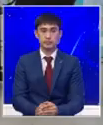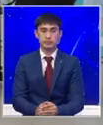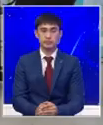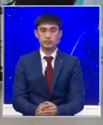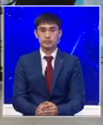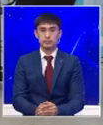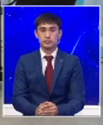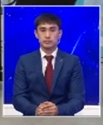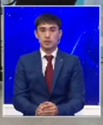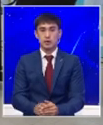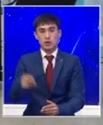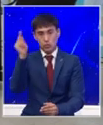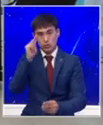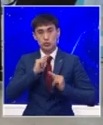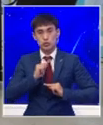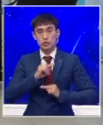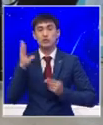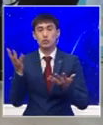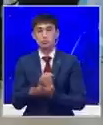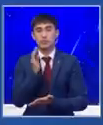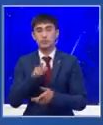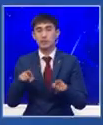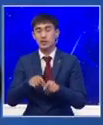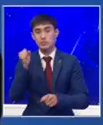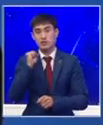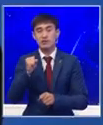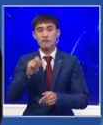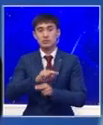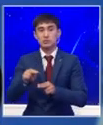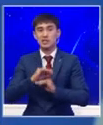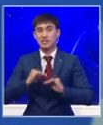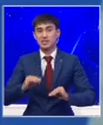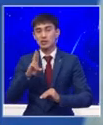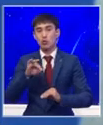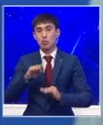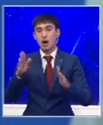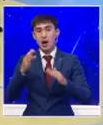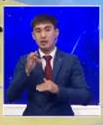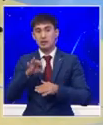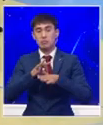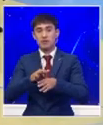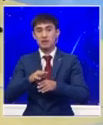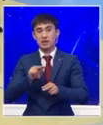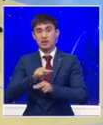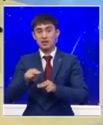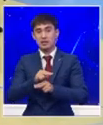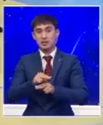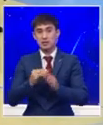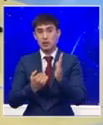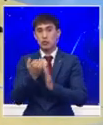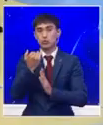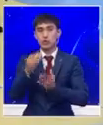корреспондент учись трудись и стань успешным с таким девизом воспитатели детских домов Алай провели тренинги по личностному росту